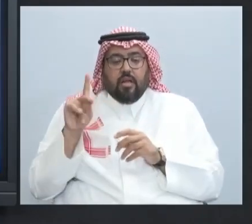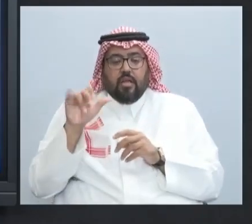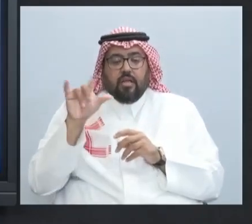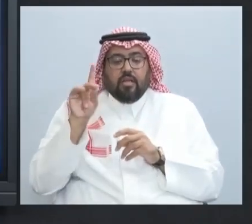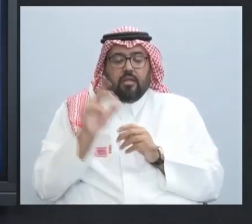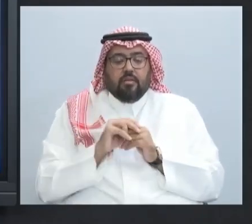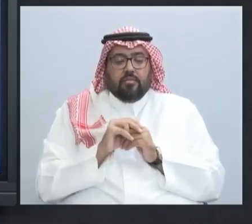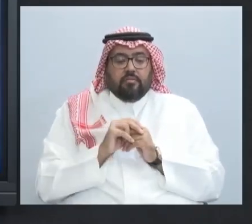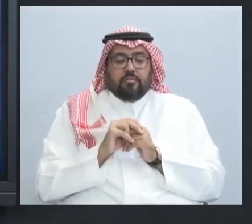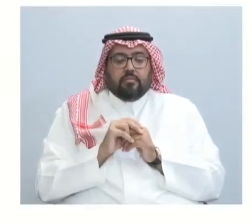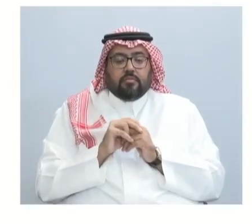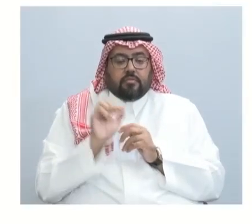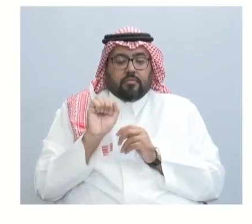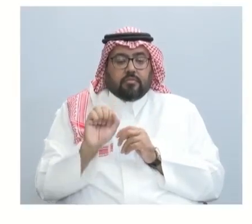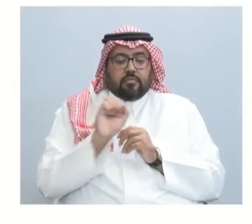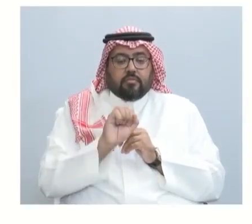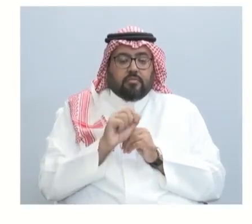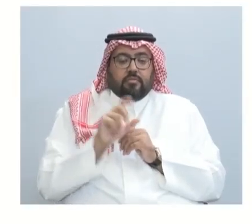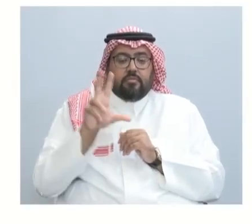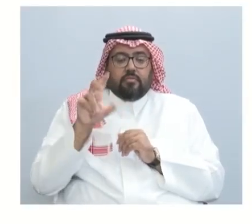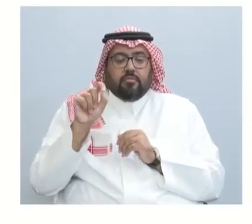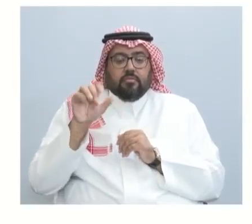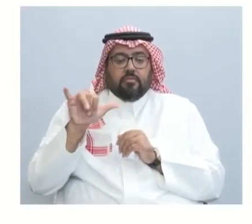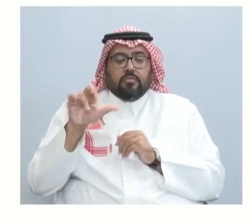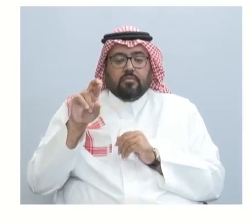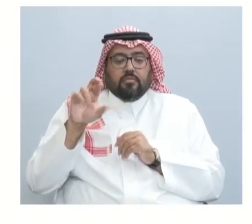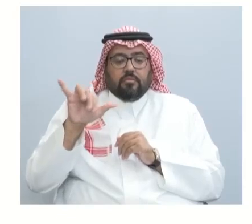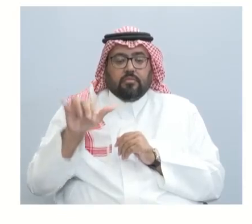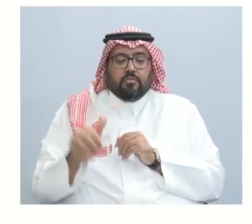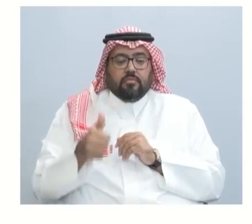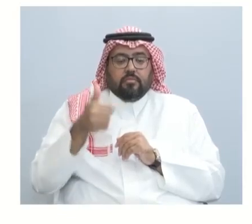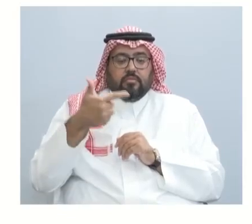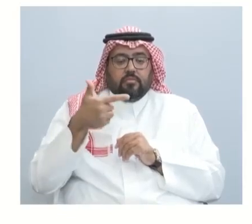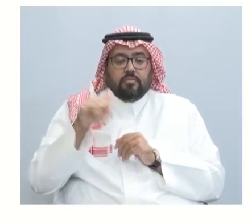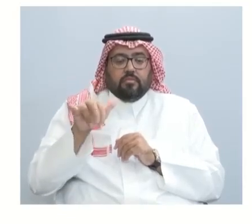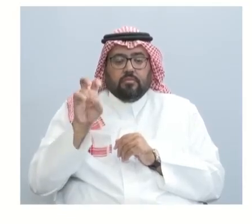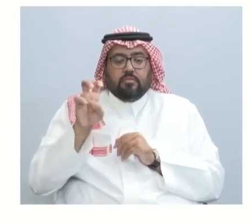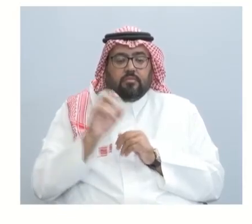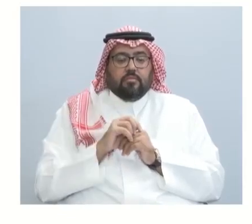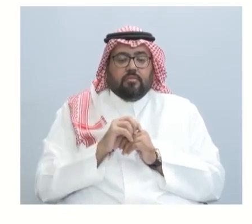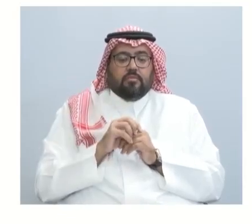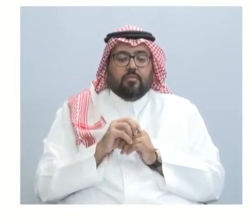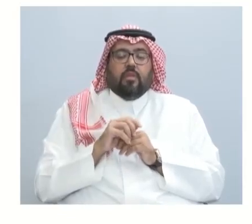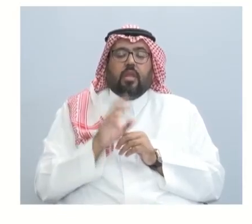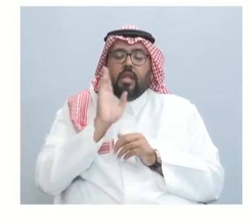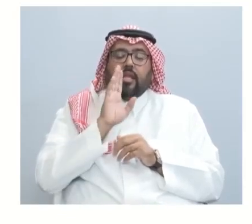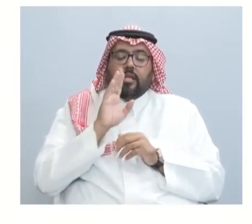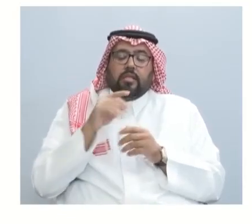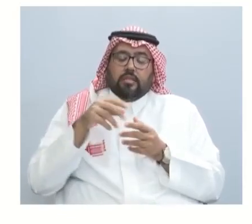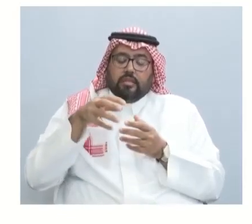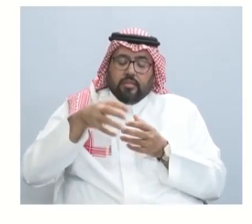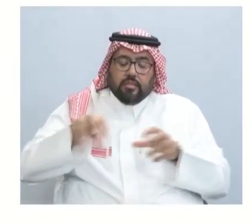المخاليط من هذه الخصائص الفيزيائيه ما نستطيع ان نفصل انواعا